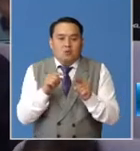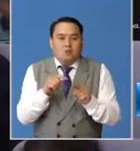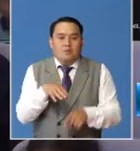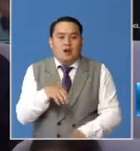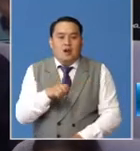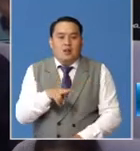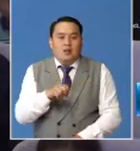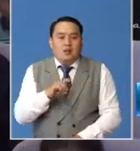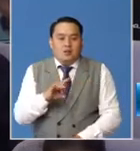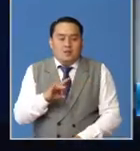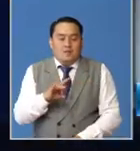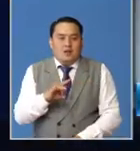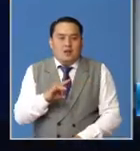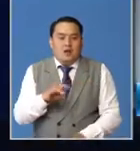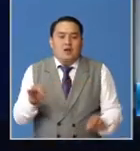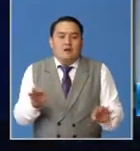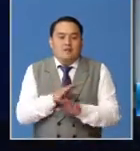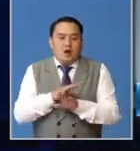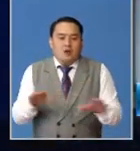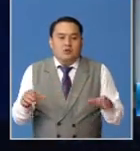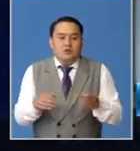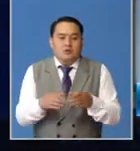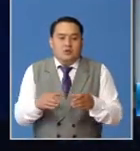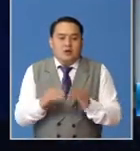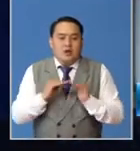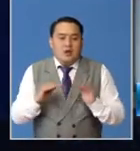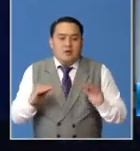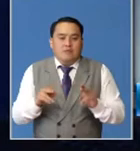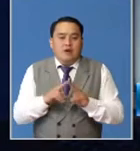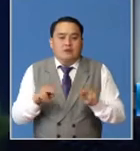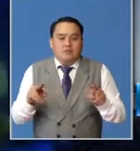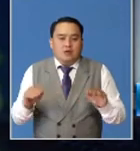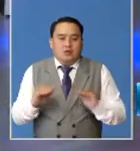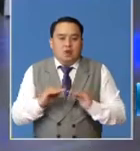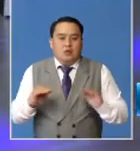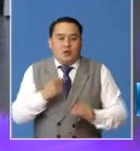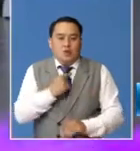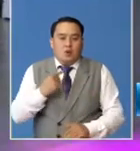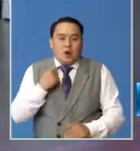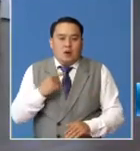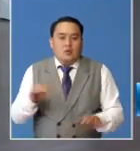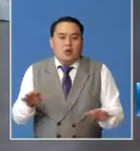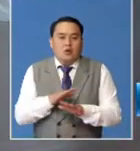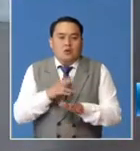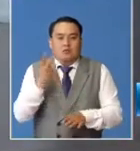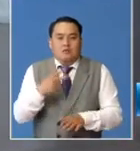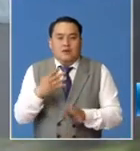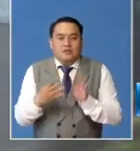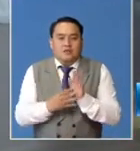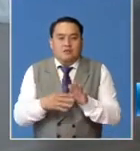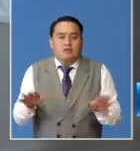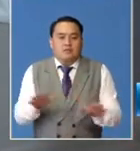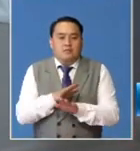«Бахытты болыңдар, балалар». В сольном и коллективном исполнении детей во дворце школьников областного центра прозвучали 29